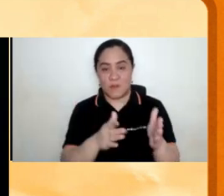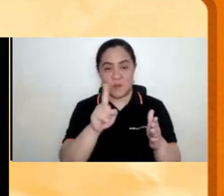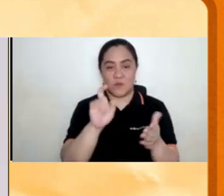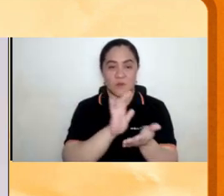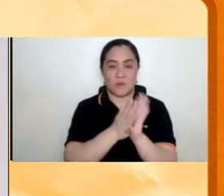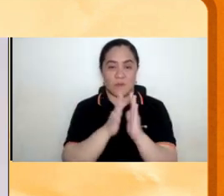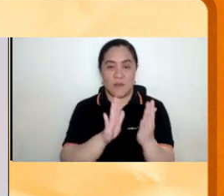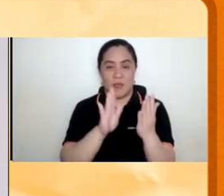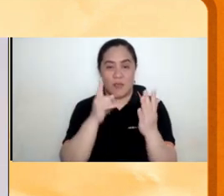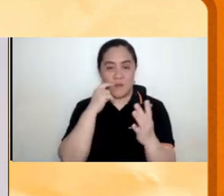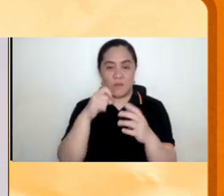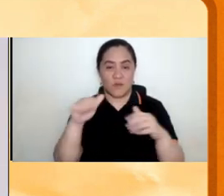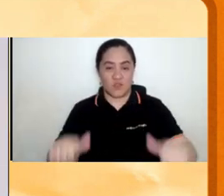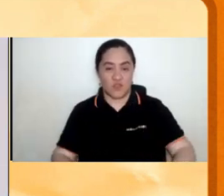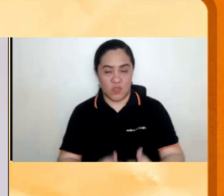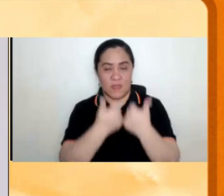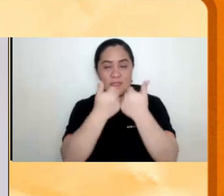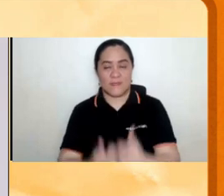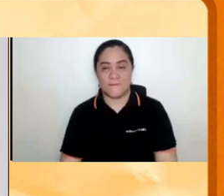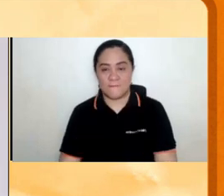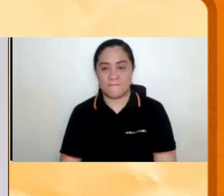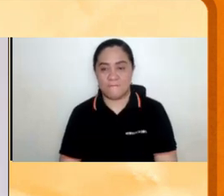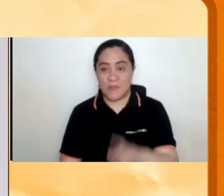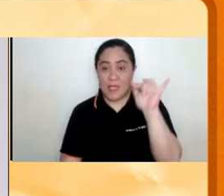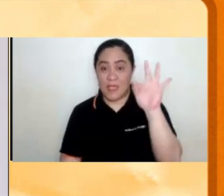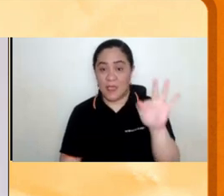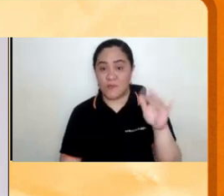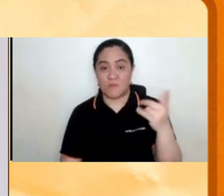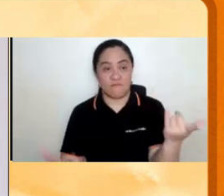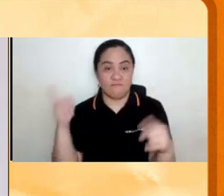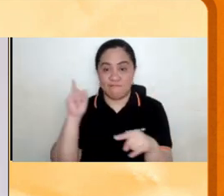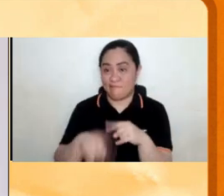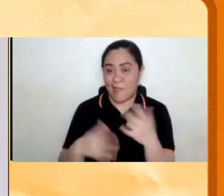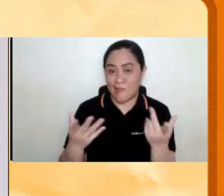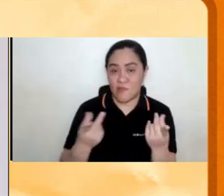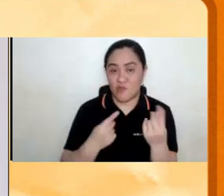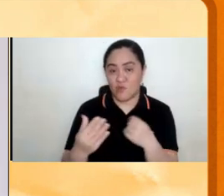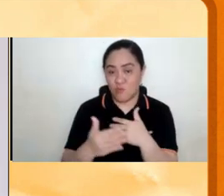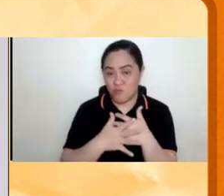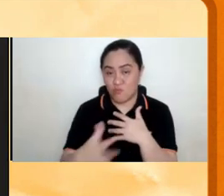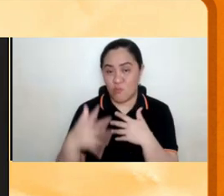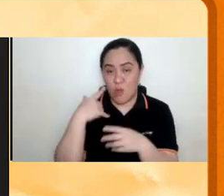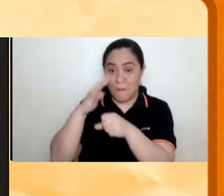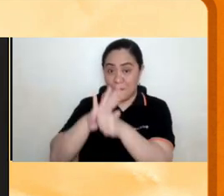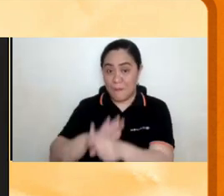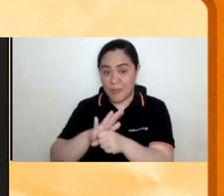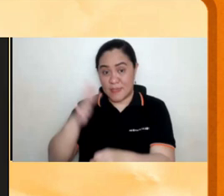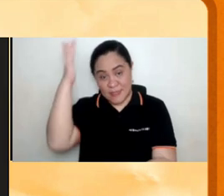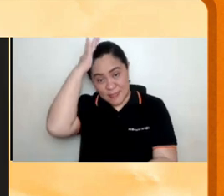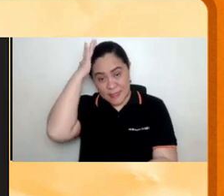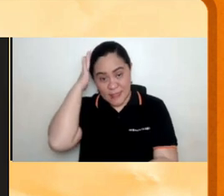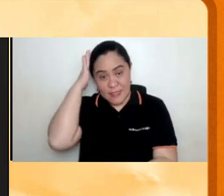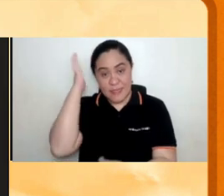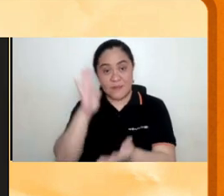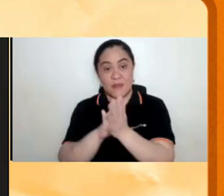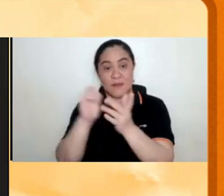na ito. Kumbaga, kung hindi maaagapan, ang pagpatuloy na paglago ng ating stress sensitivity ay nakakapagpabago